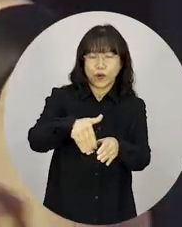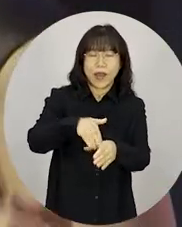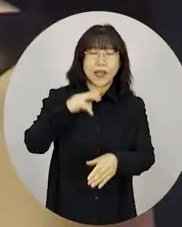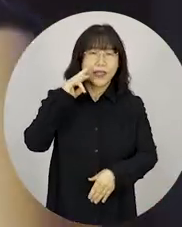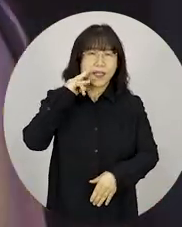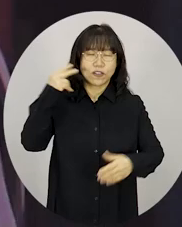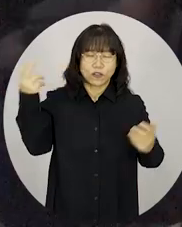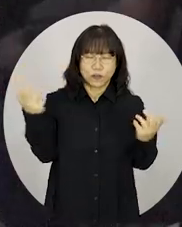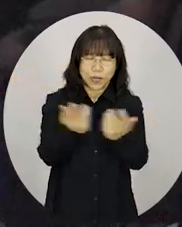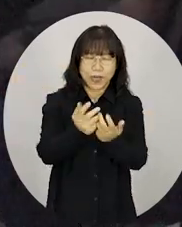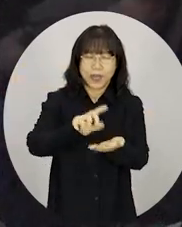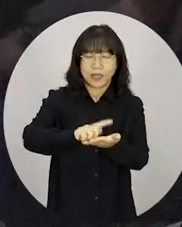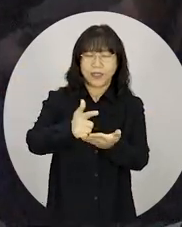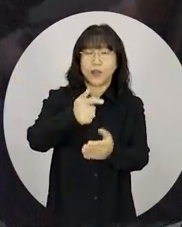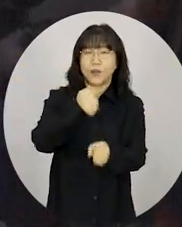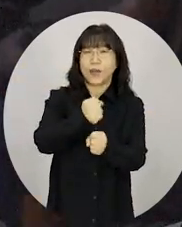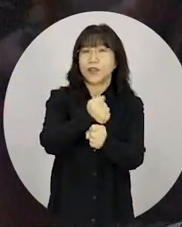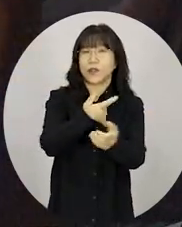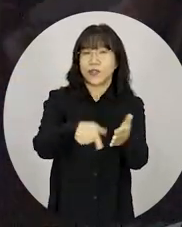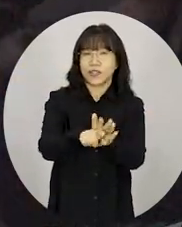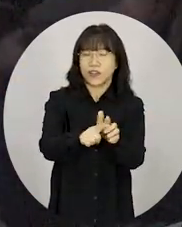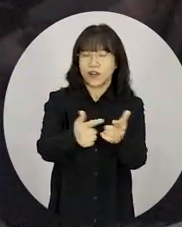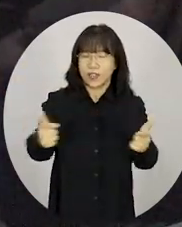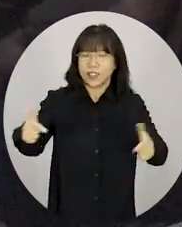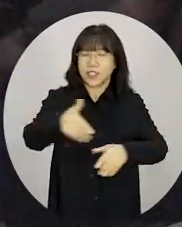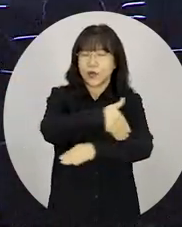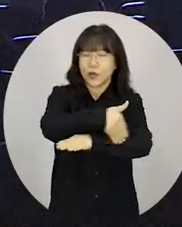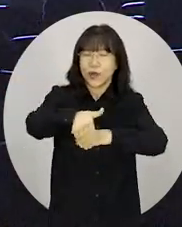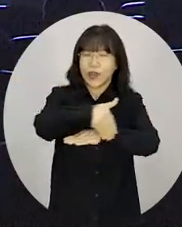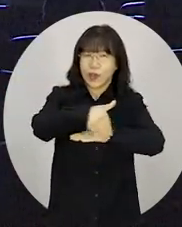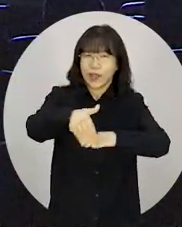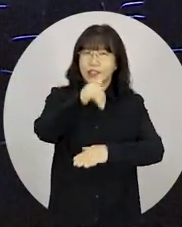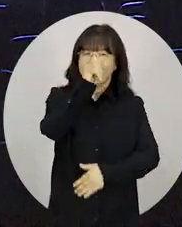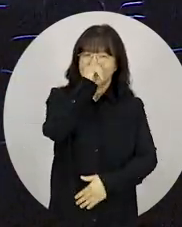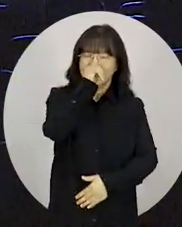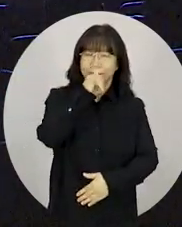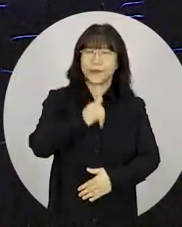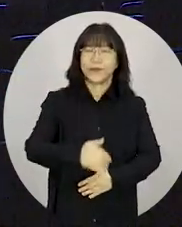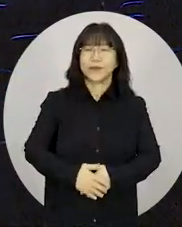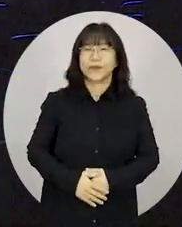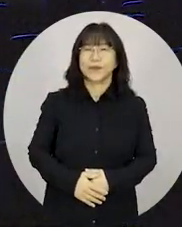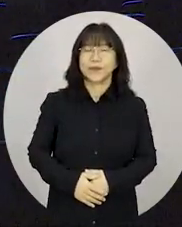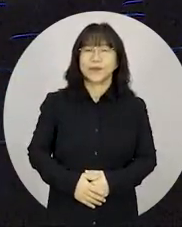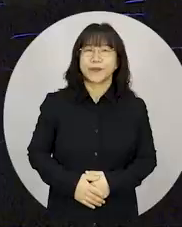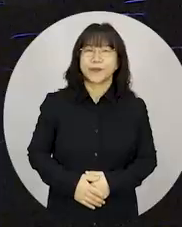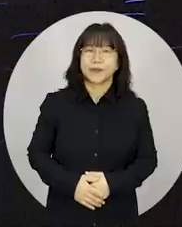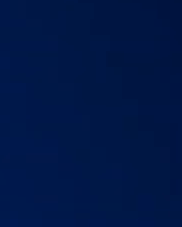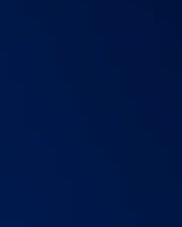문화와 예술이 넘치는 강서를 만들기 위해 다양한 사업을 추진할 계획입니다.